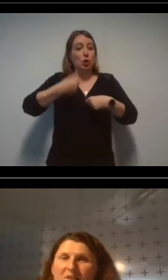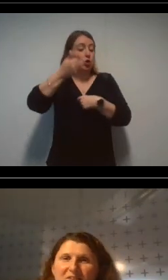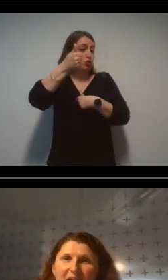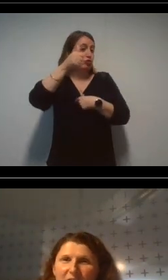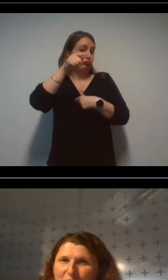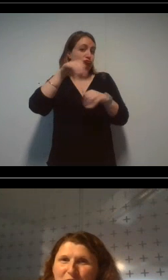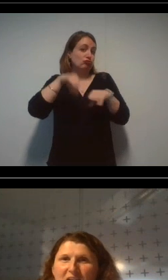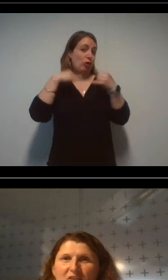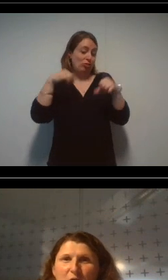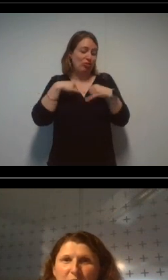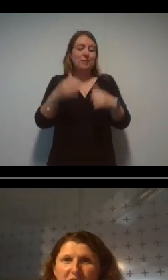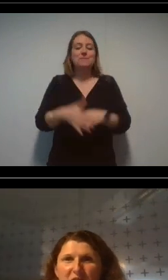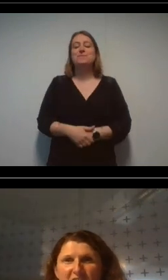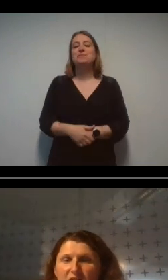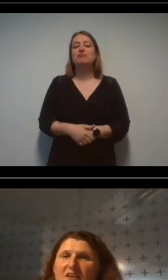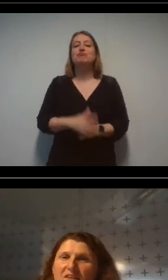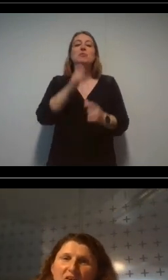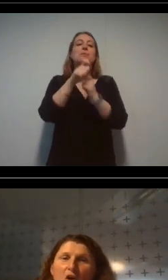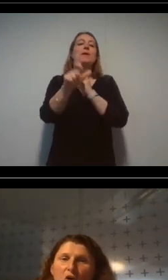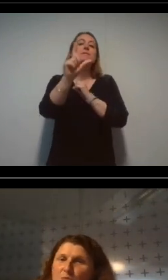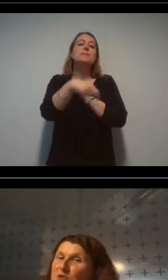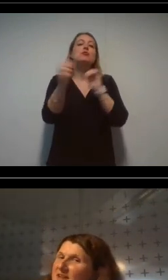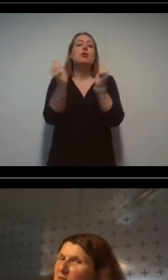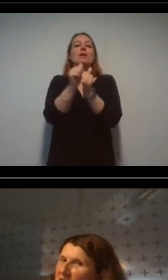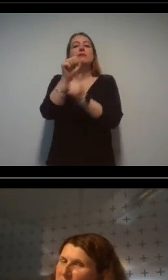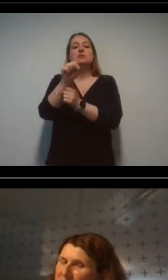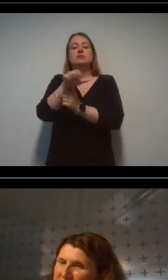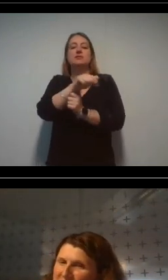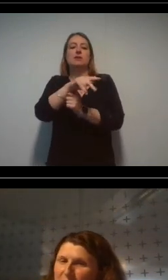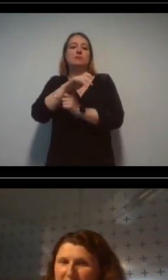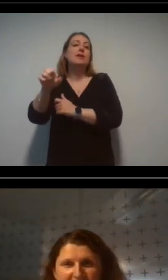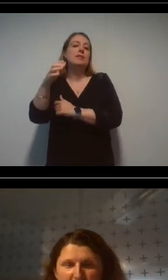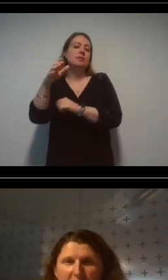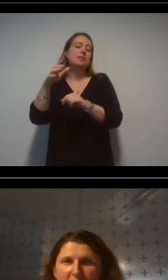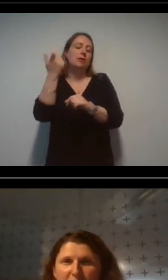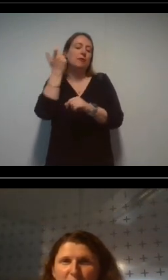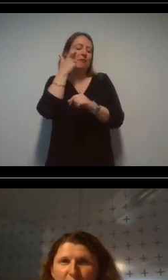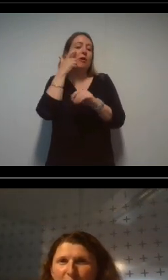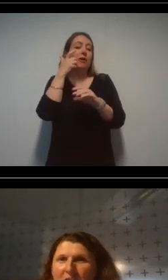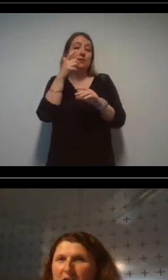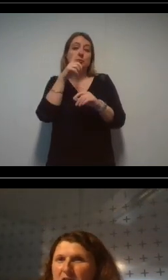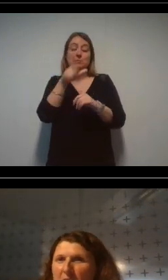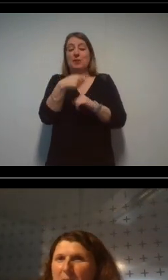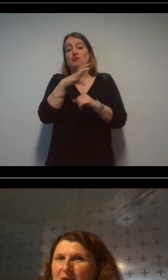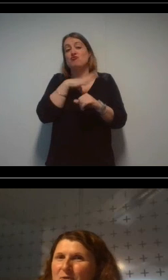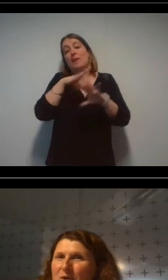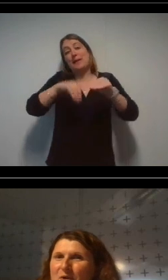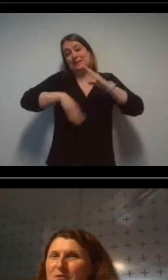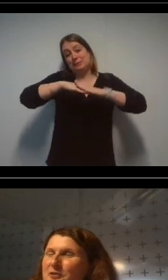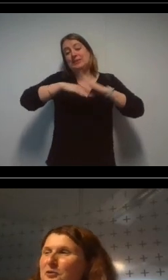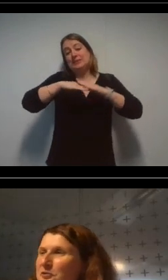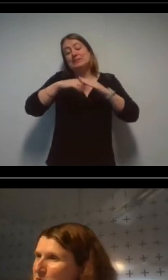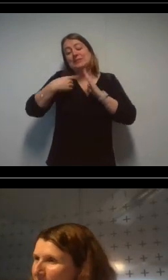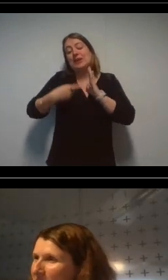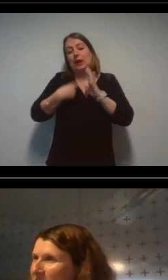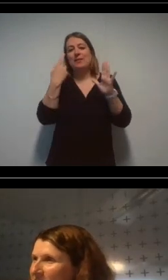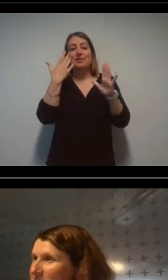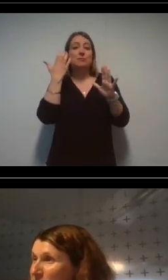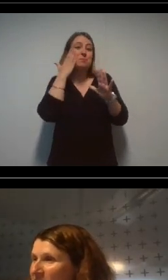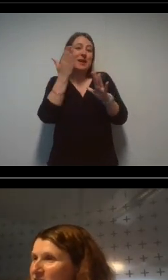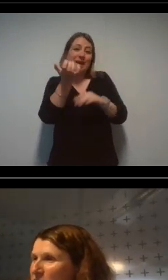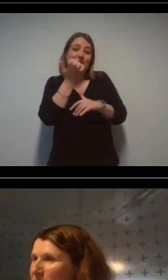on croisera tout ça avec, bien sûr, Servane. Et comme je le disais, les places sont limitées. Donc, n'hésitez pas à nous faire part de votre